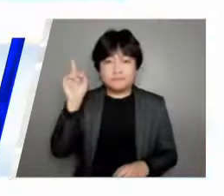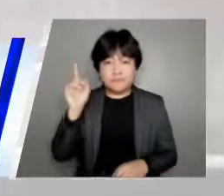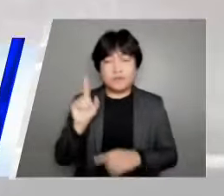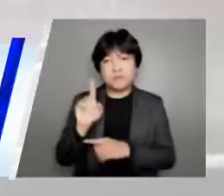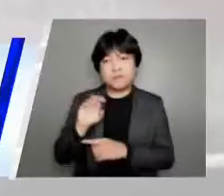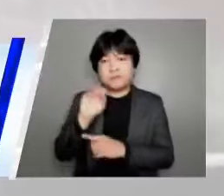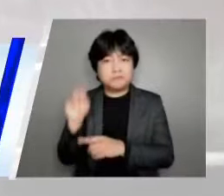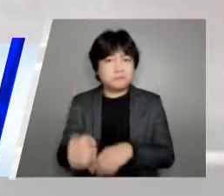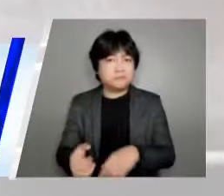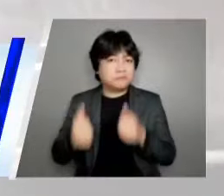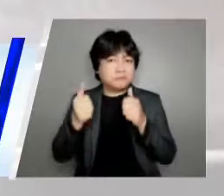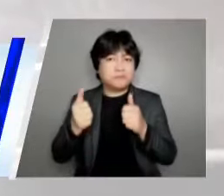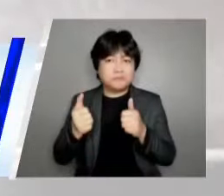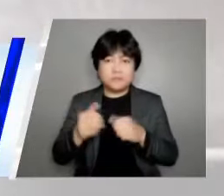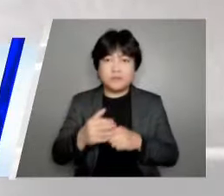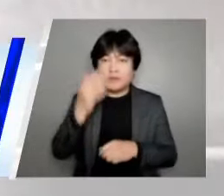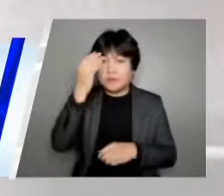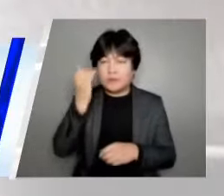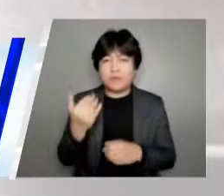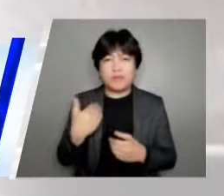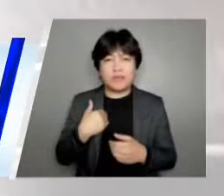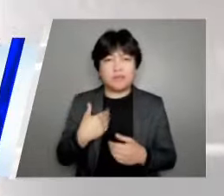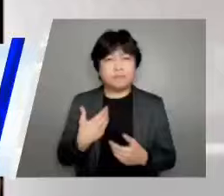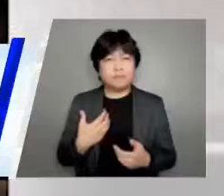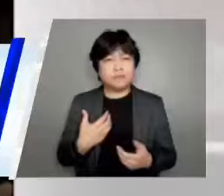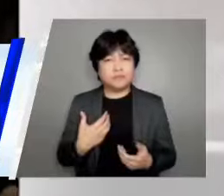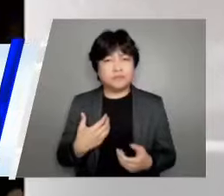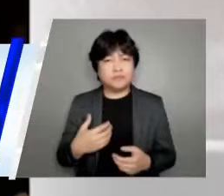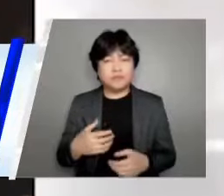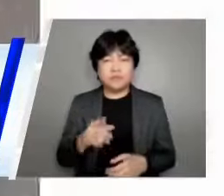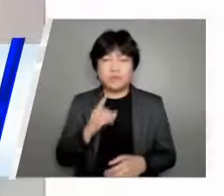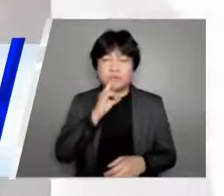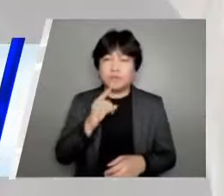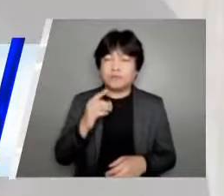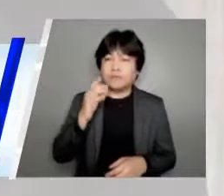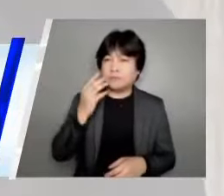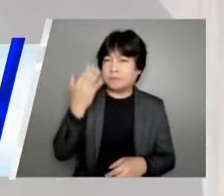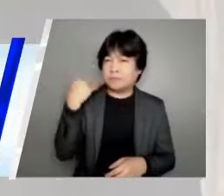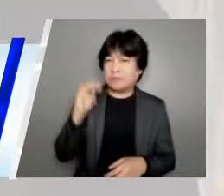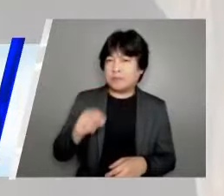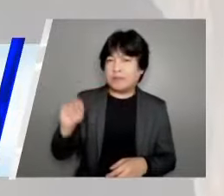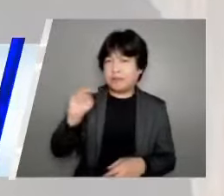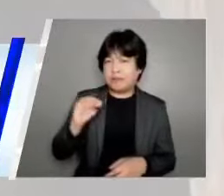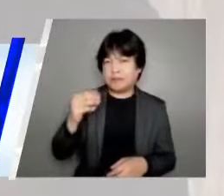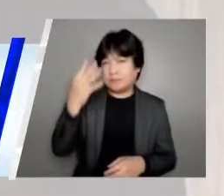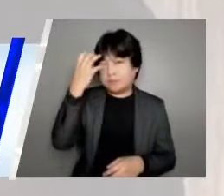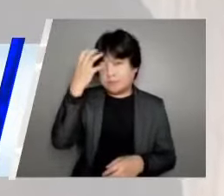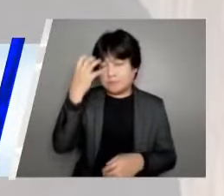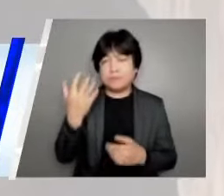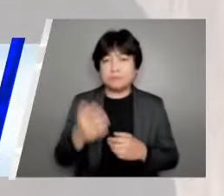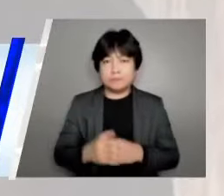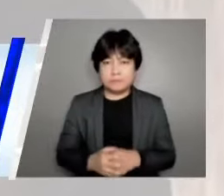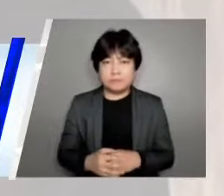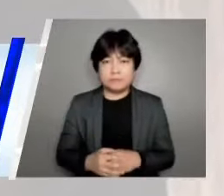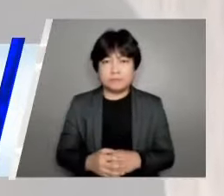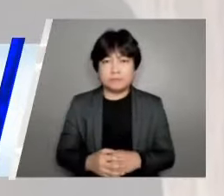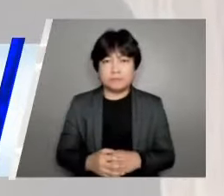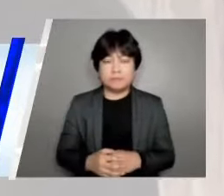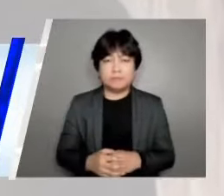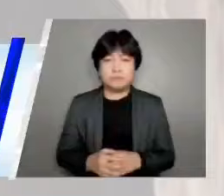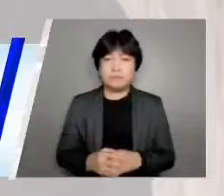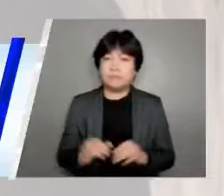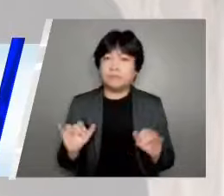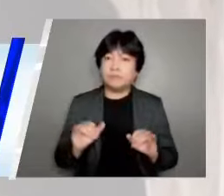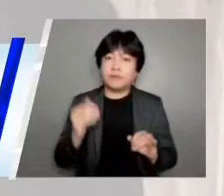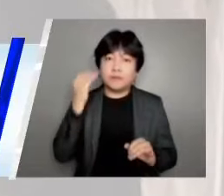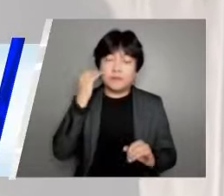okay na matapos ang severe allergy attack na dinanas nitong Lunes. habang nabisita na rin ni Sam Catantan ang fencing